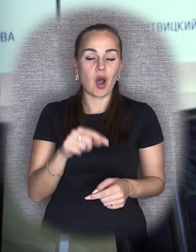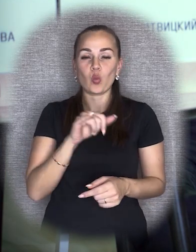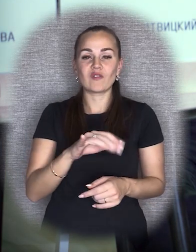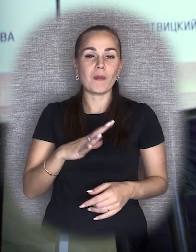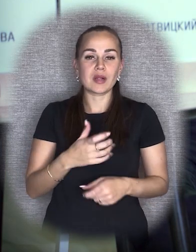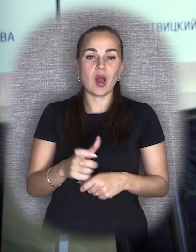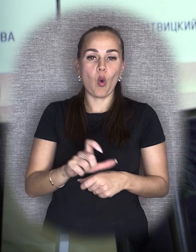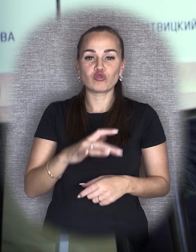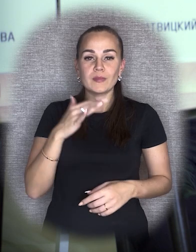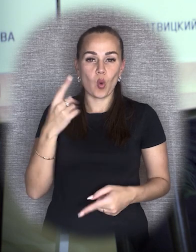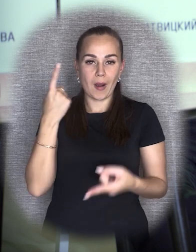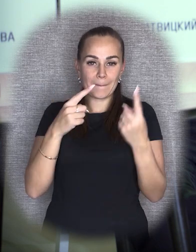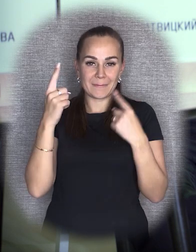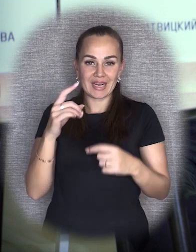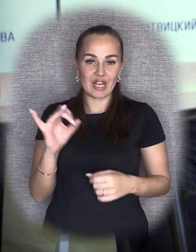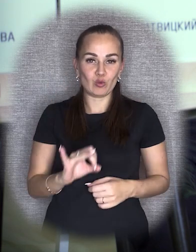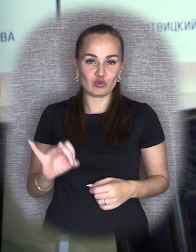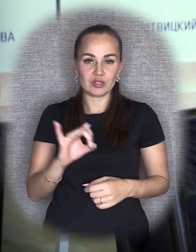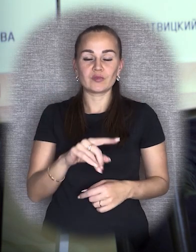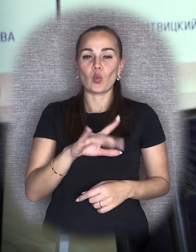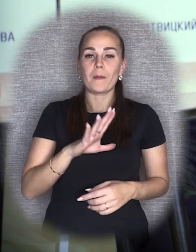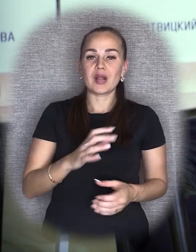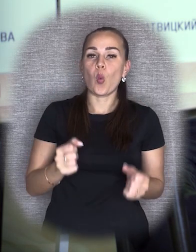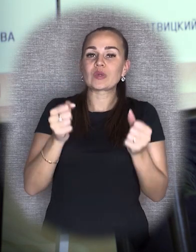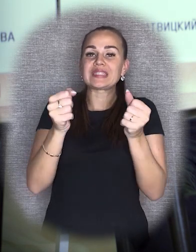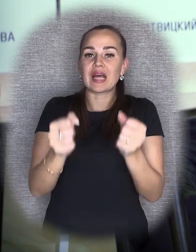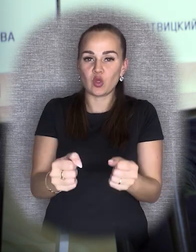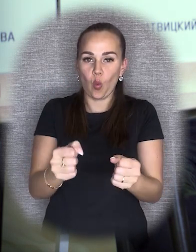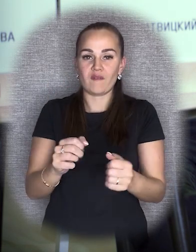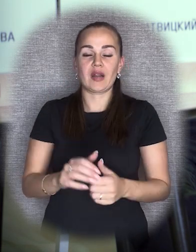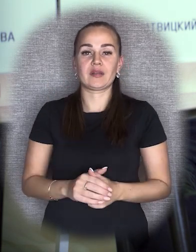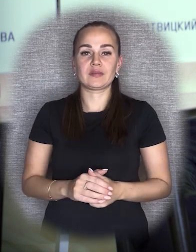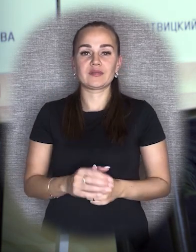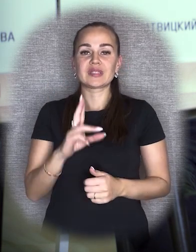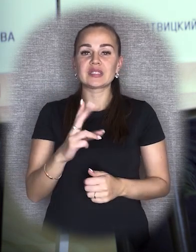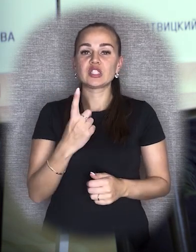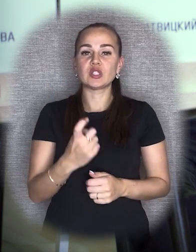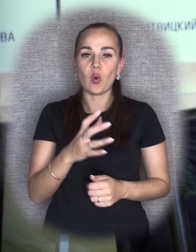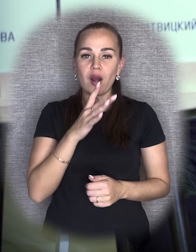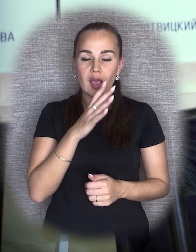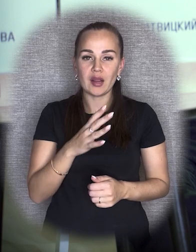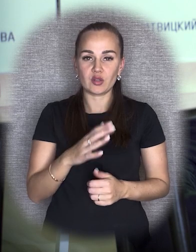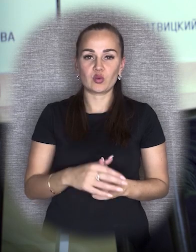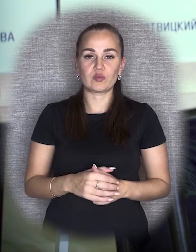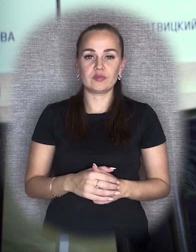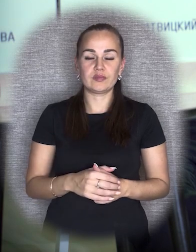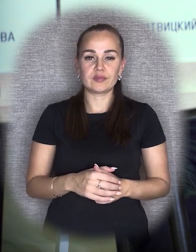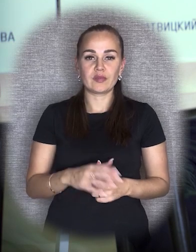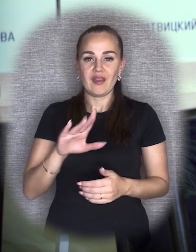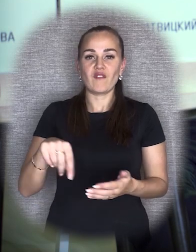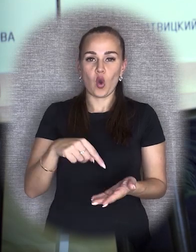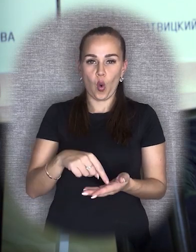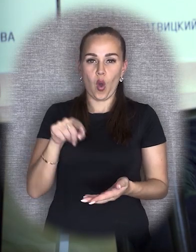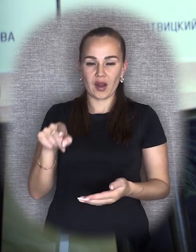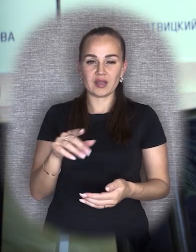приключенческую историю, он был установлен к столетию Моршанска в статусе города